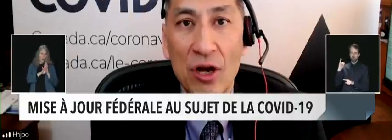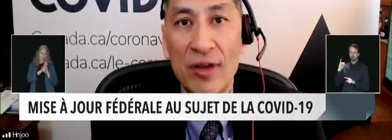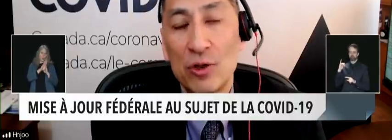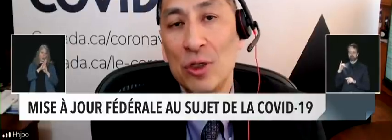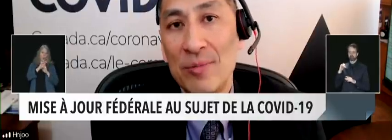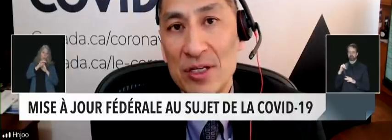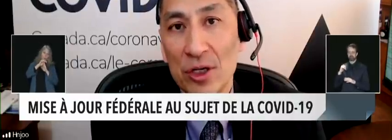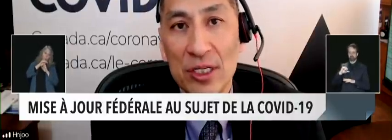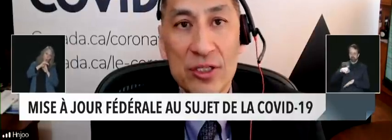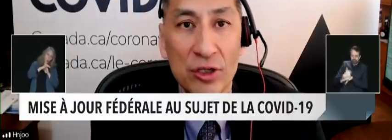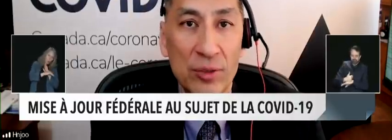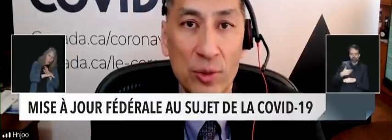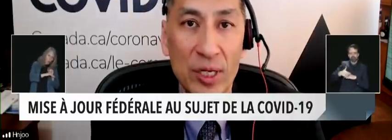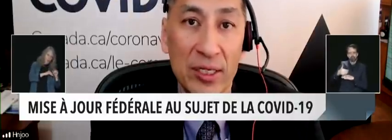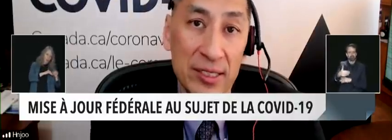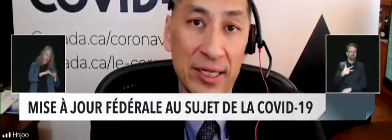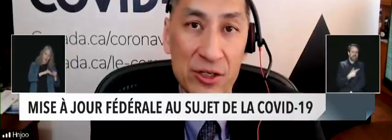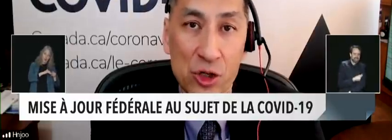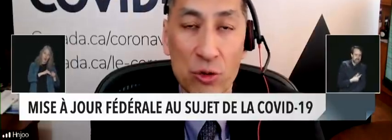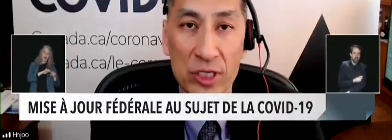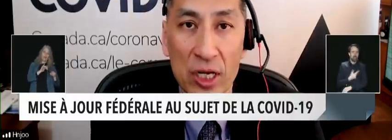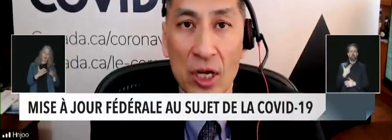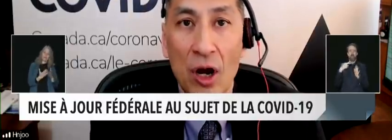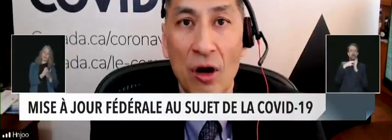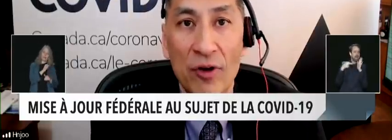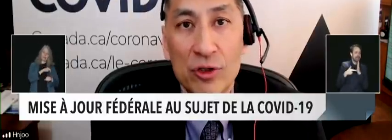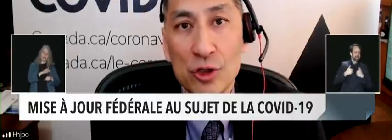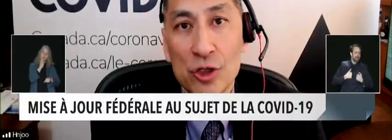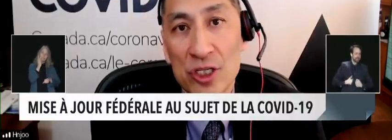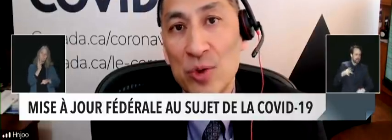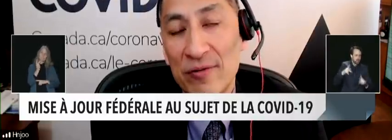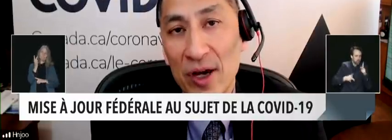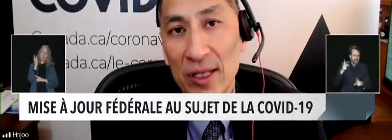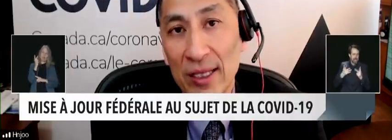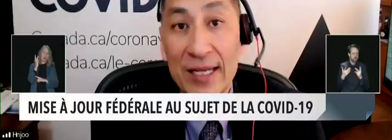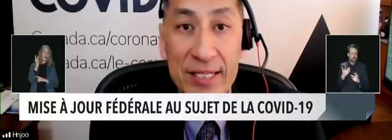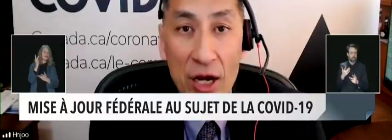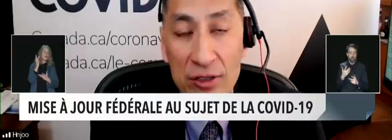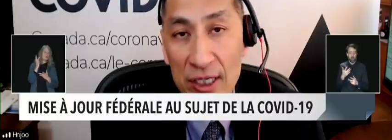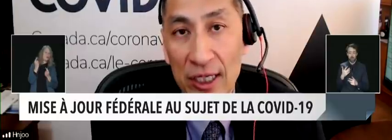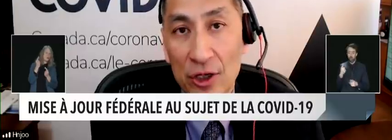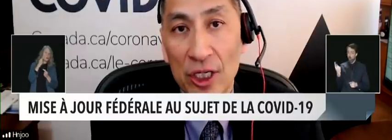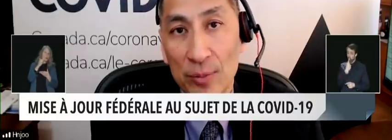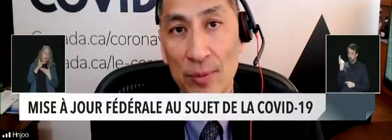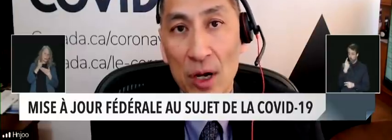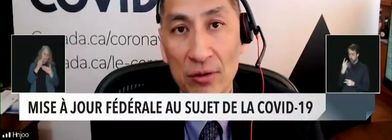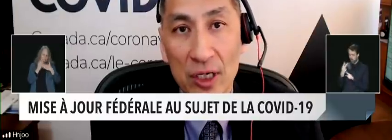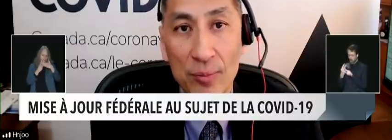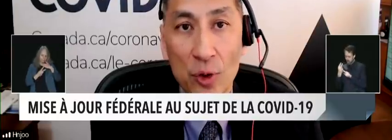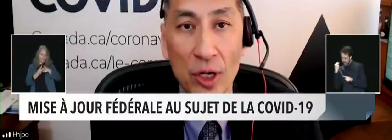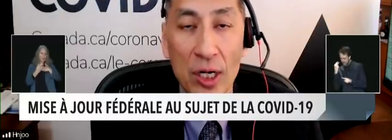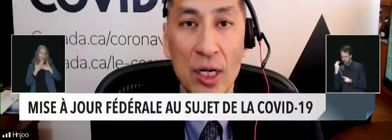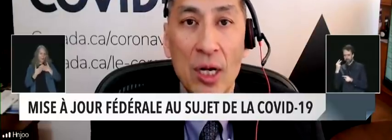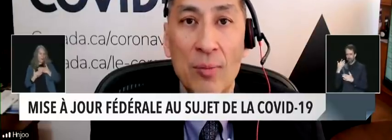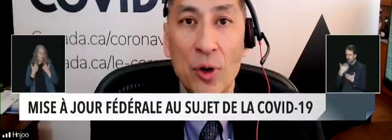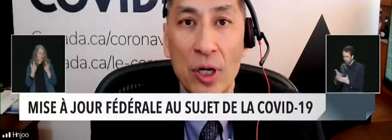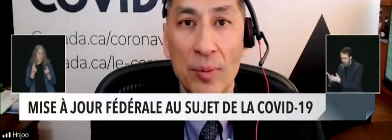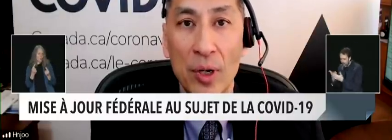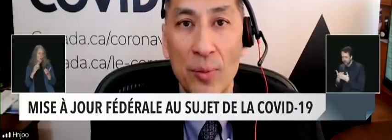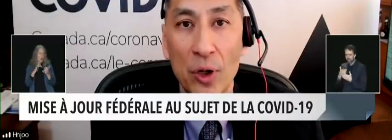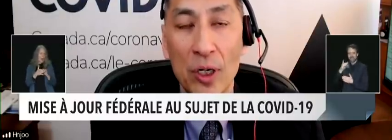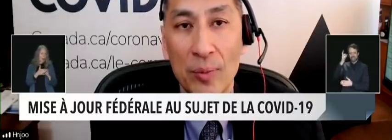vaccination, avec toutes les mesures de santé publique. c'est quelque chose on va toujours suivre la science et les données probantes pour